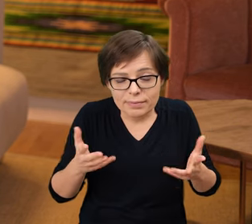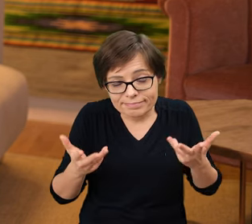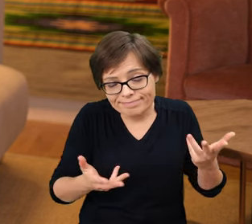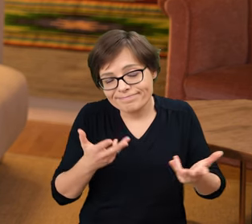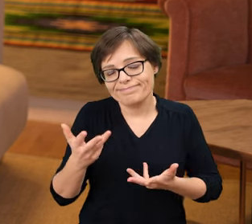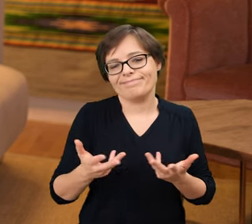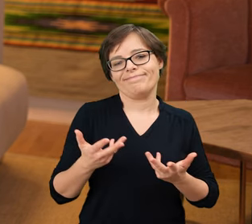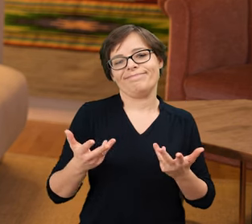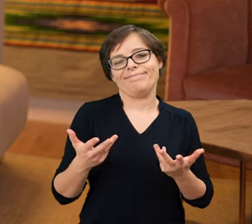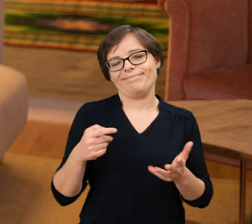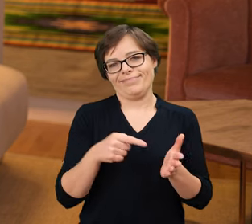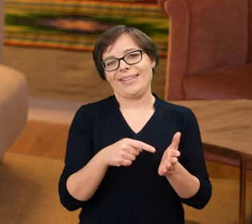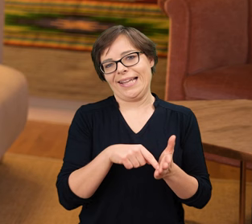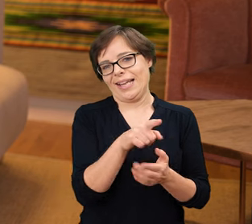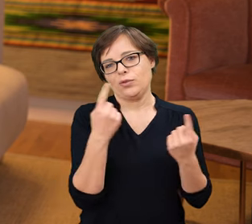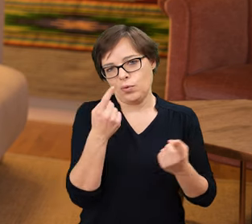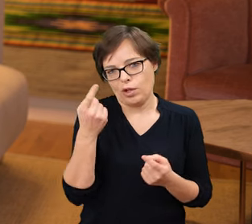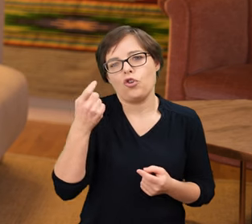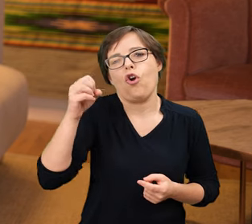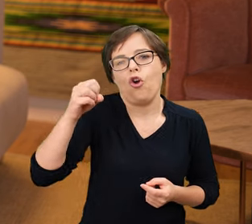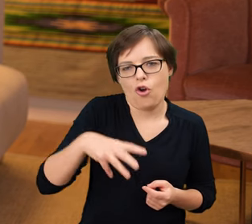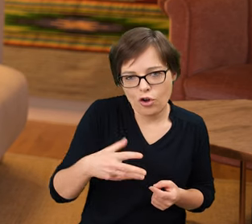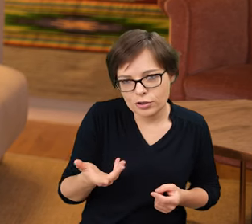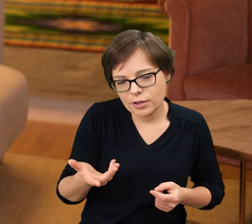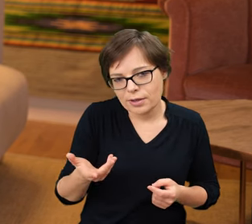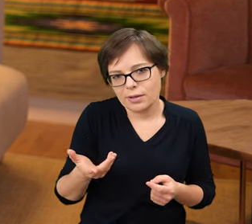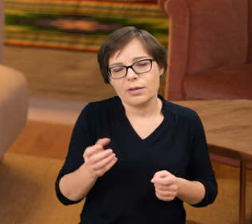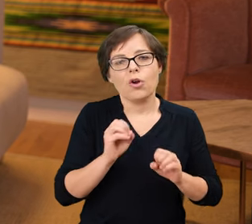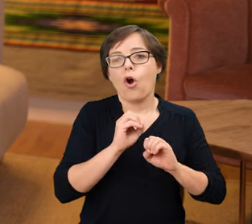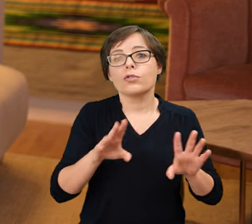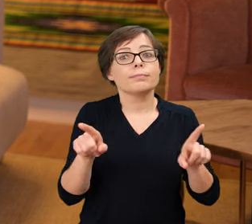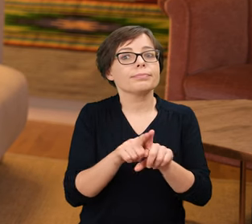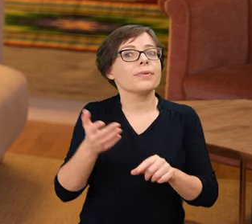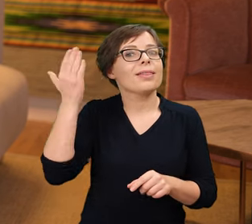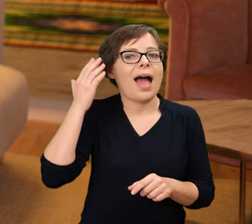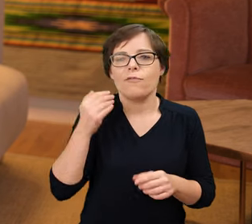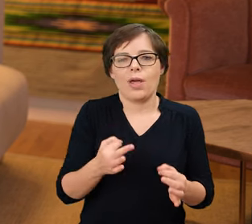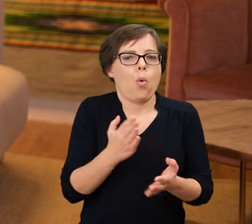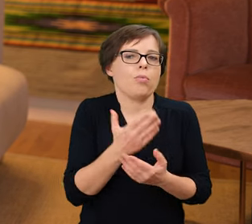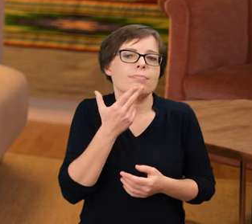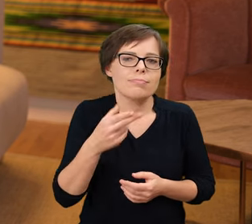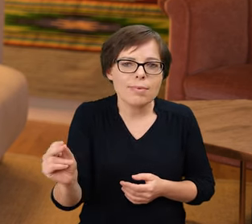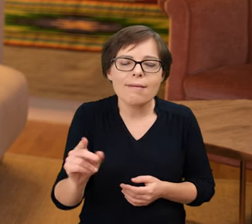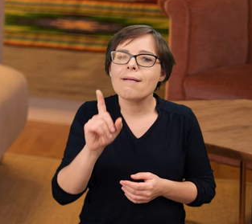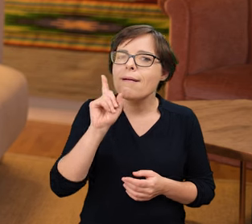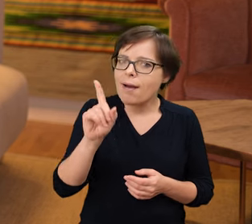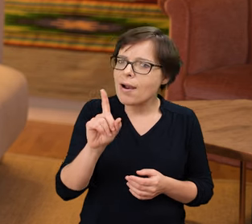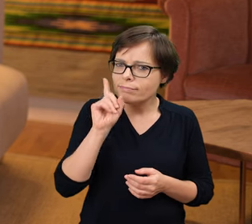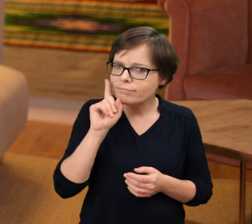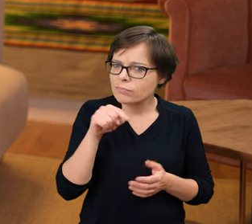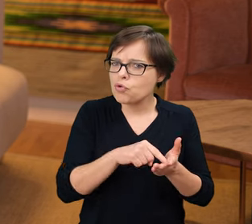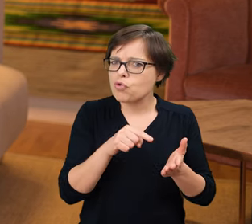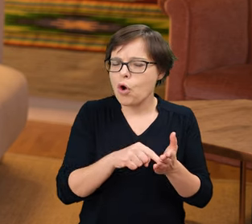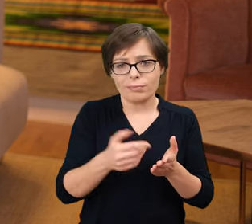pogorszyła tę sytuację i oczywiście nie jest tak jak kiedyś. Niemniej to było ważne,